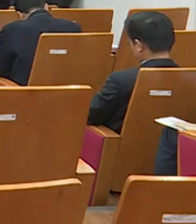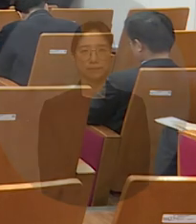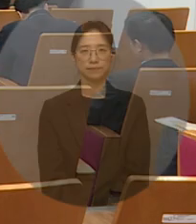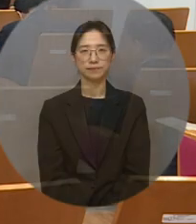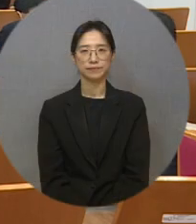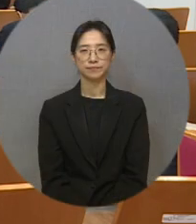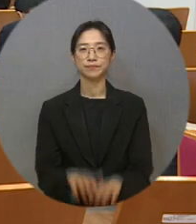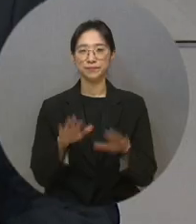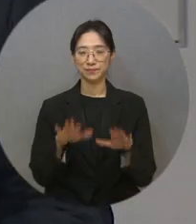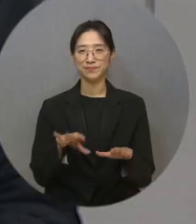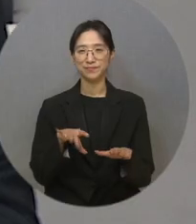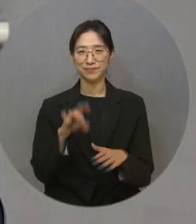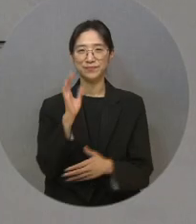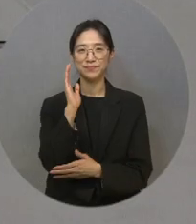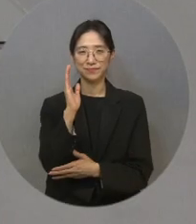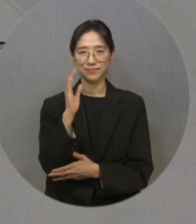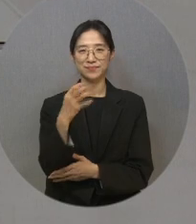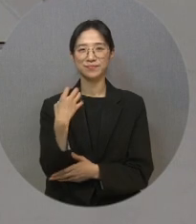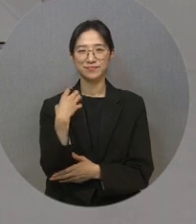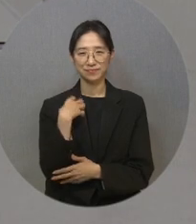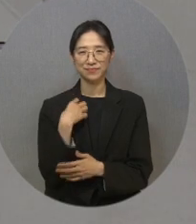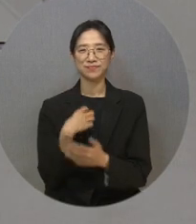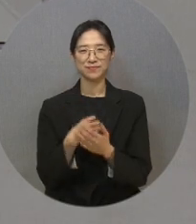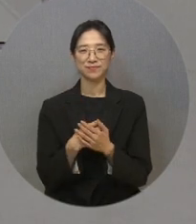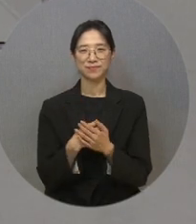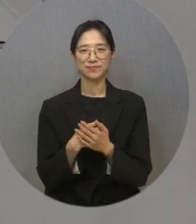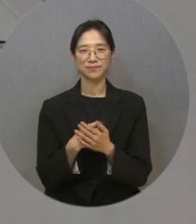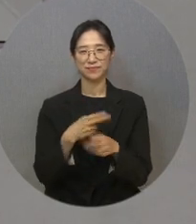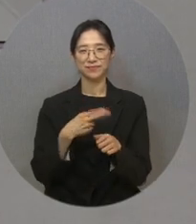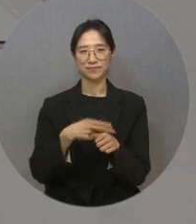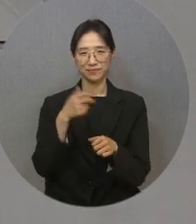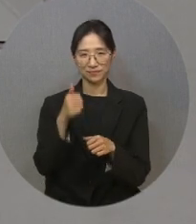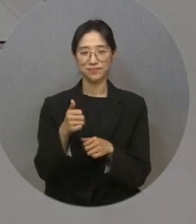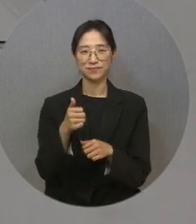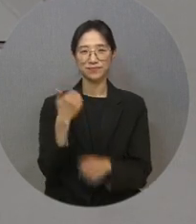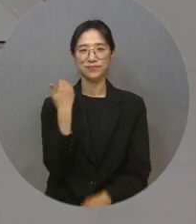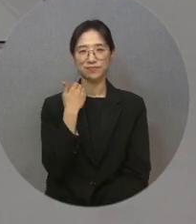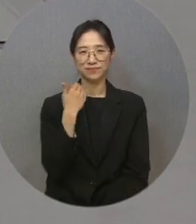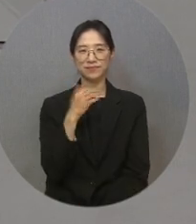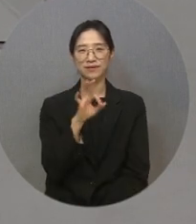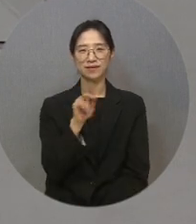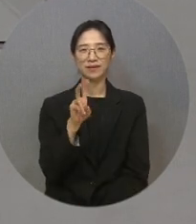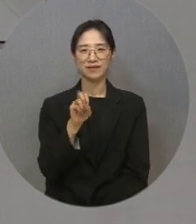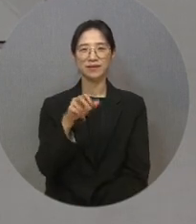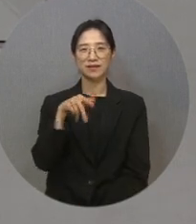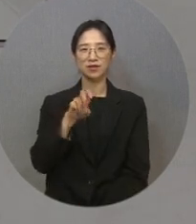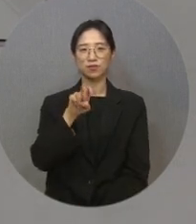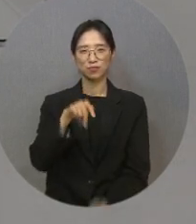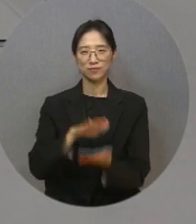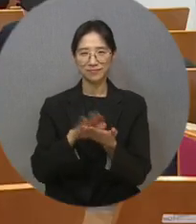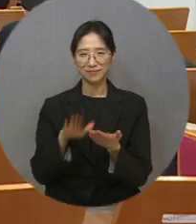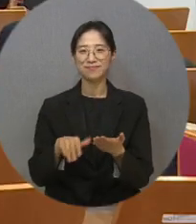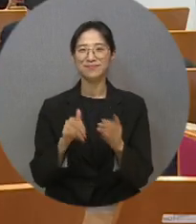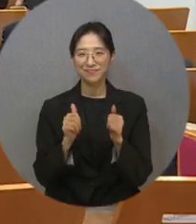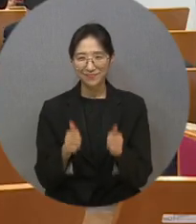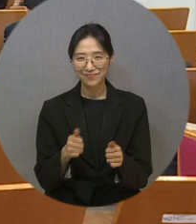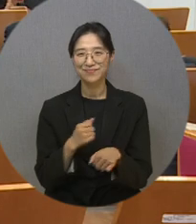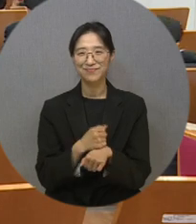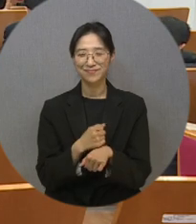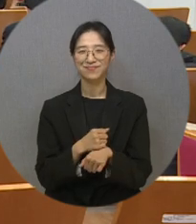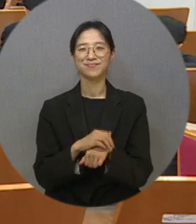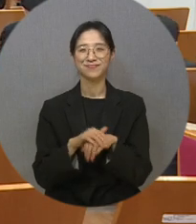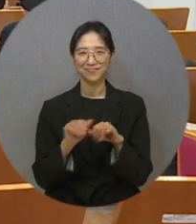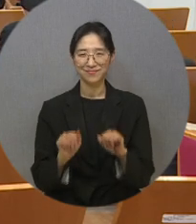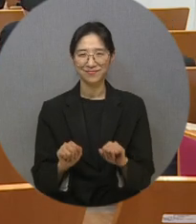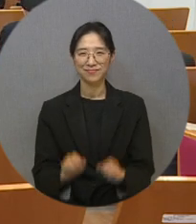오늘 첫 강의를 하게 될 오늘 우리 과정의 책임 교수 맡고 있는 양경모입니다. 다시 인사드리겠습니다.